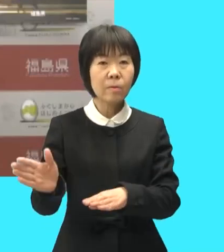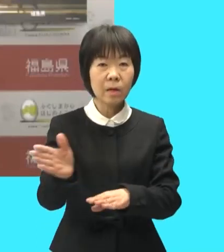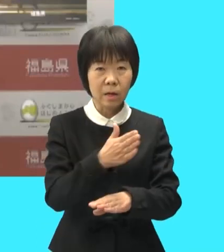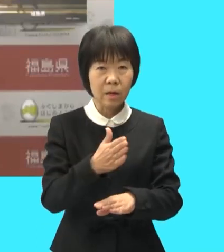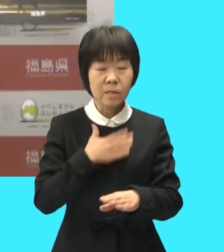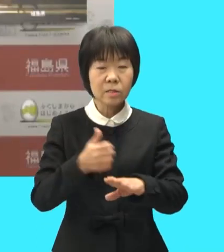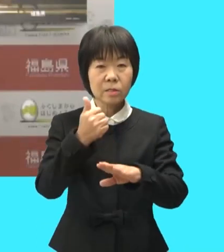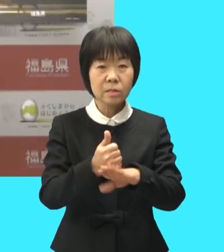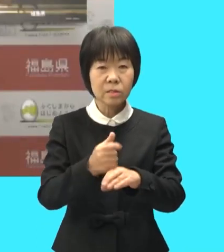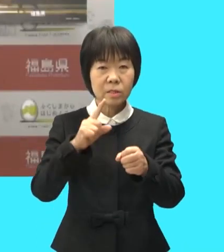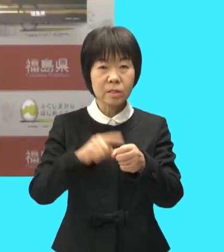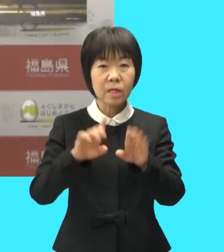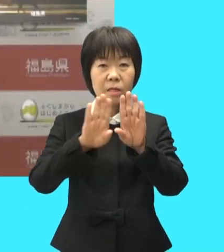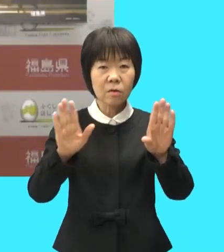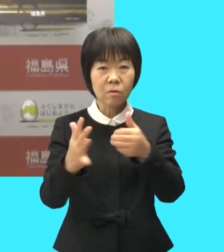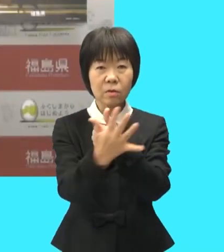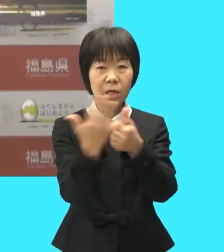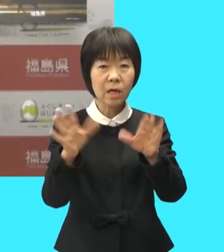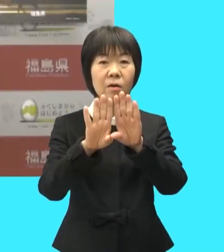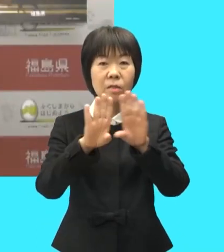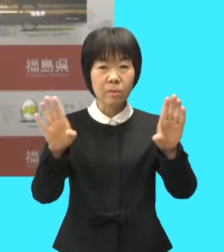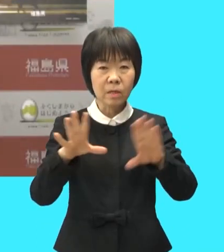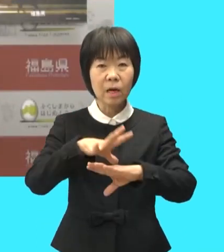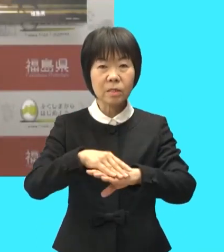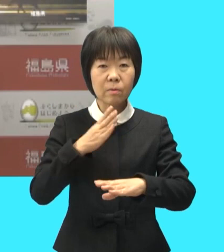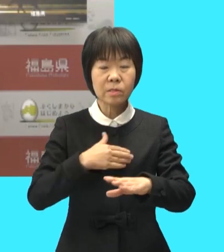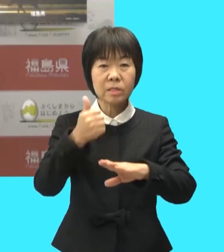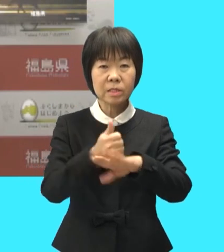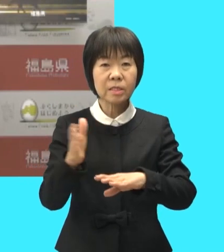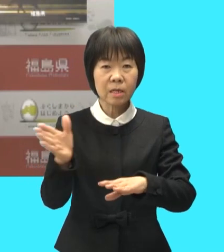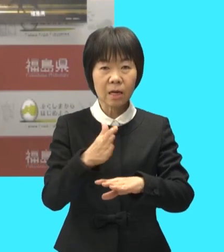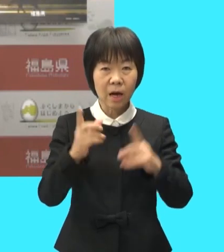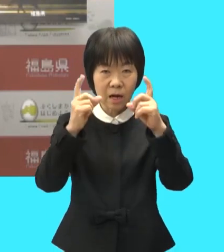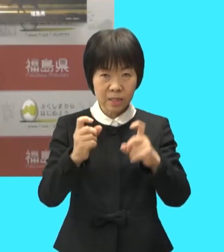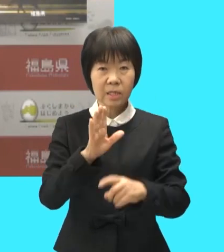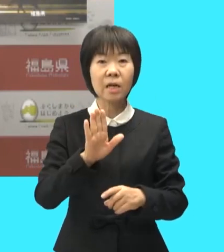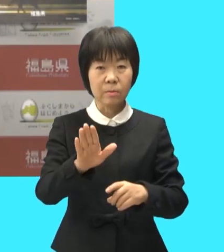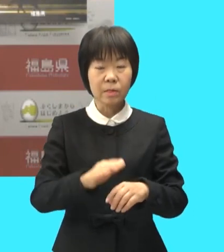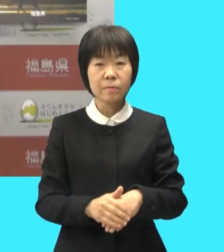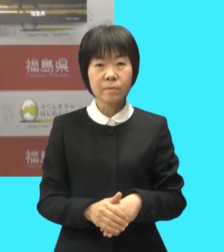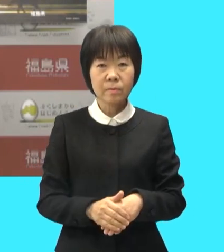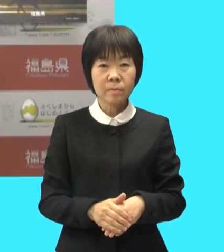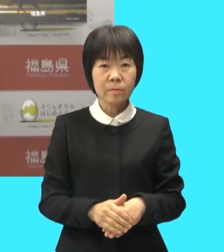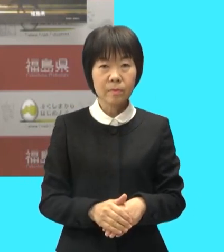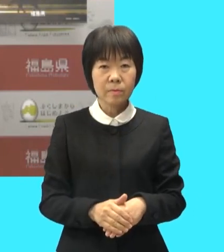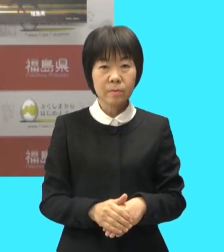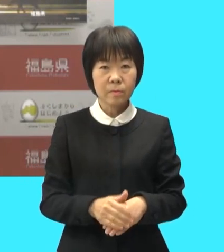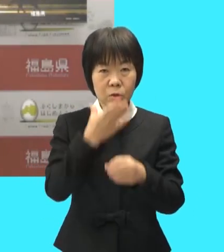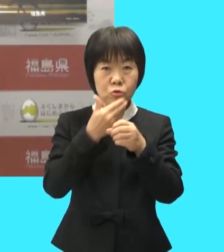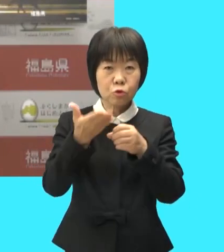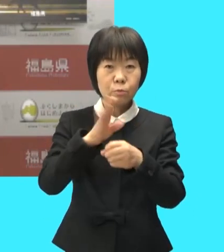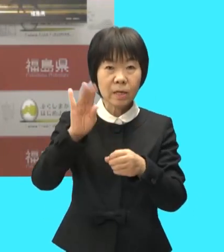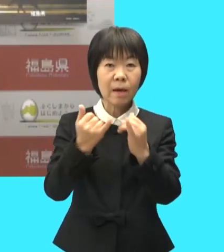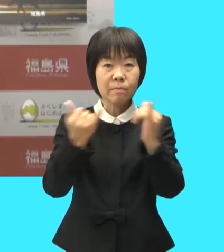ただいまから知事年頭記者会見を始めます。はじめに知事から年頭の挨拶があります。 福